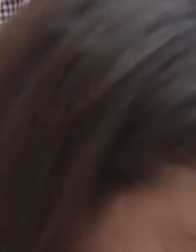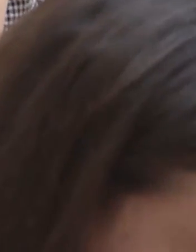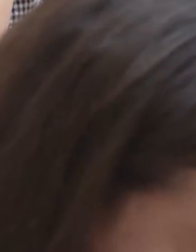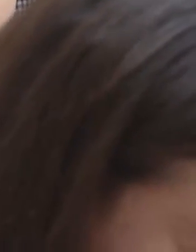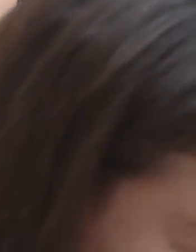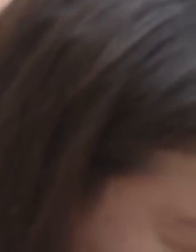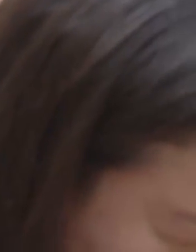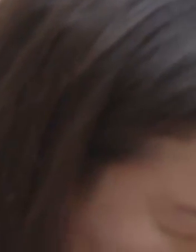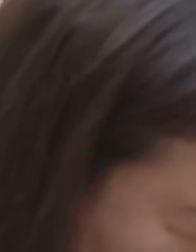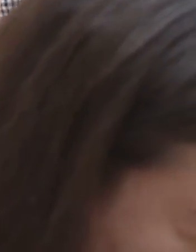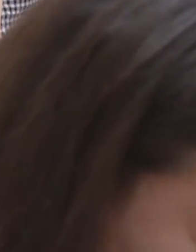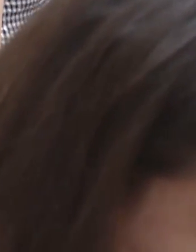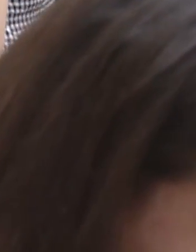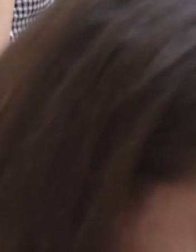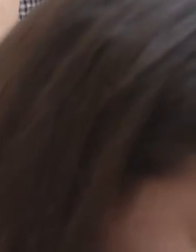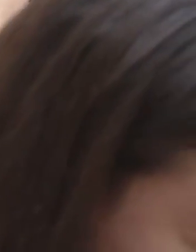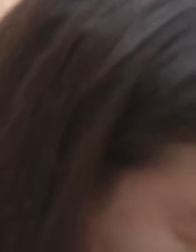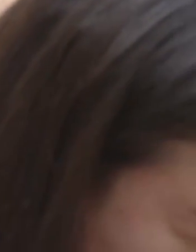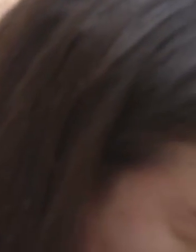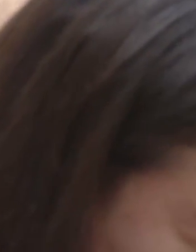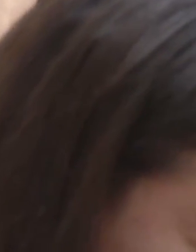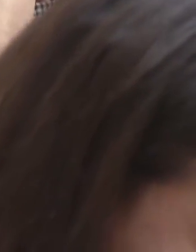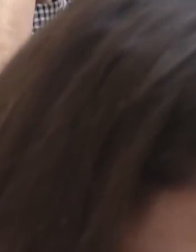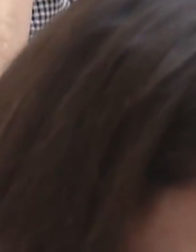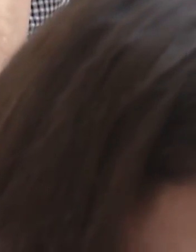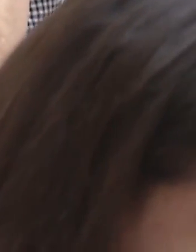주님 말씀 전하지 못한 거 주님